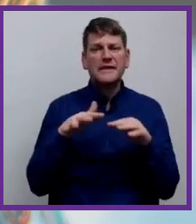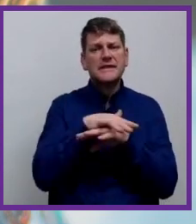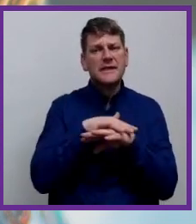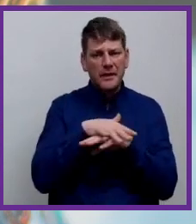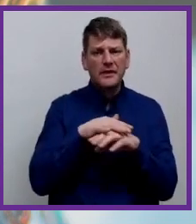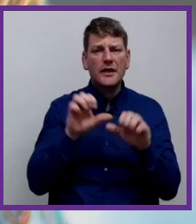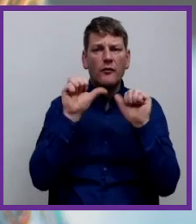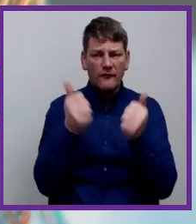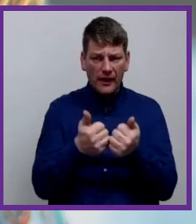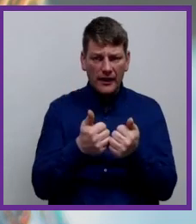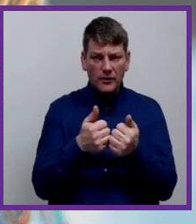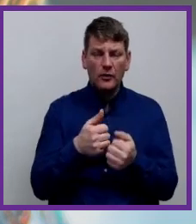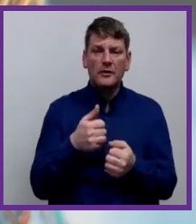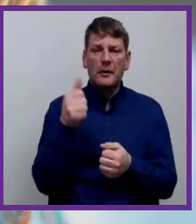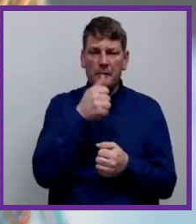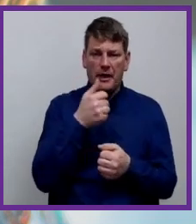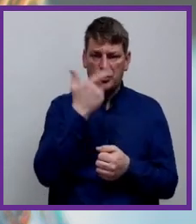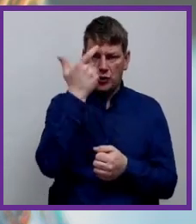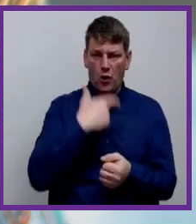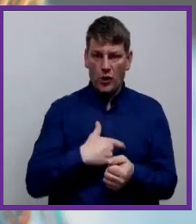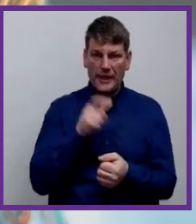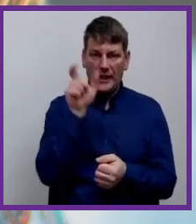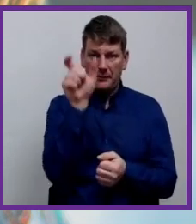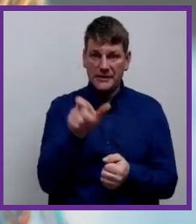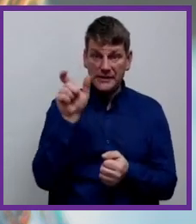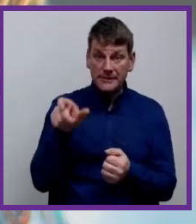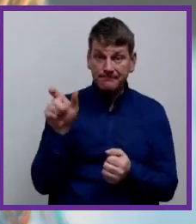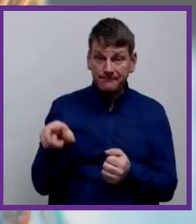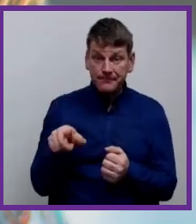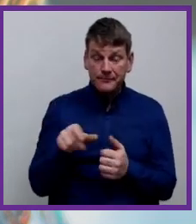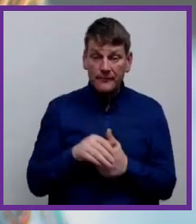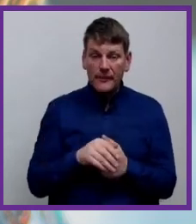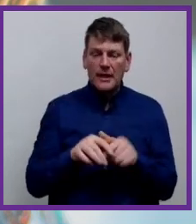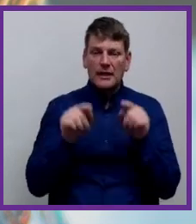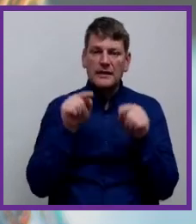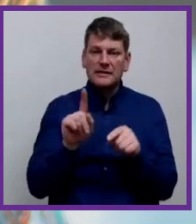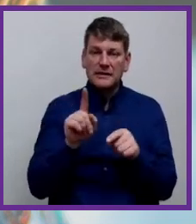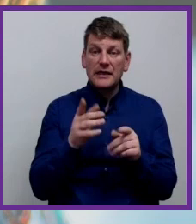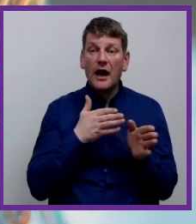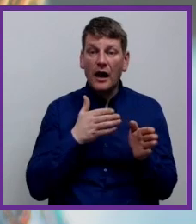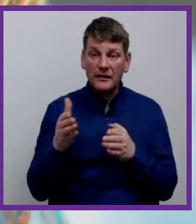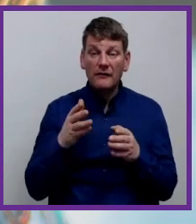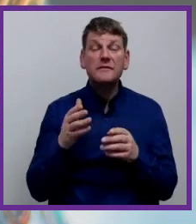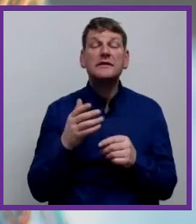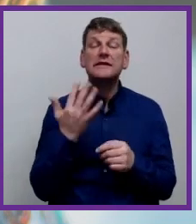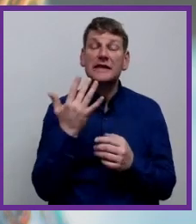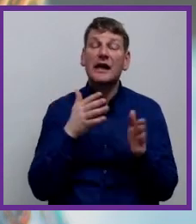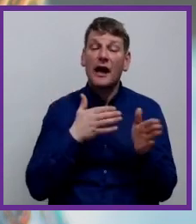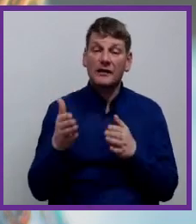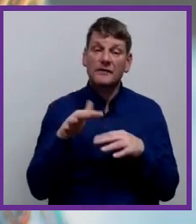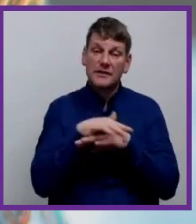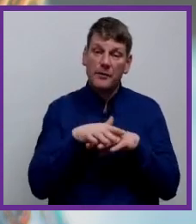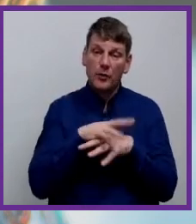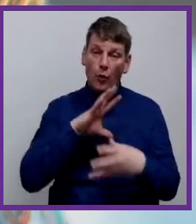veido indivīdi, personības. Un tas, cik gatava sabiedrība kopumā ir